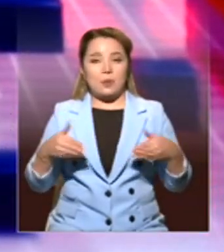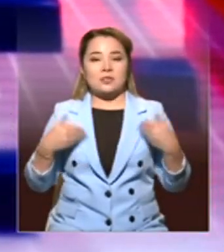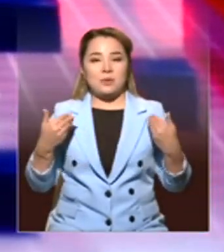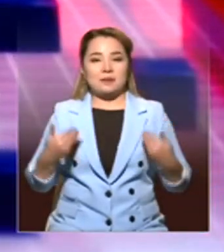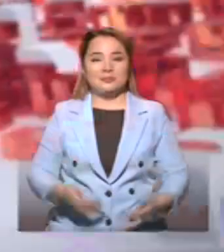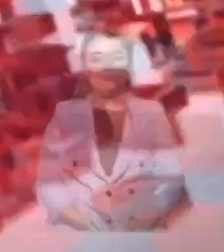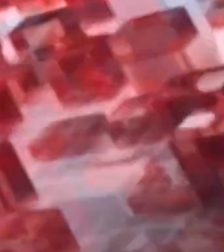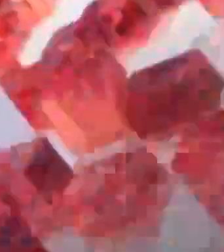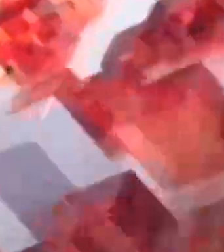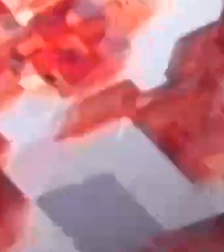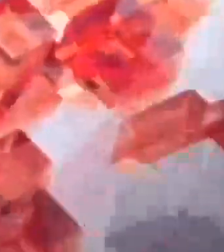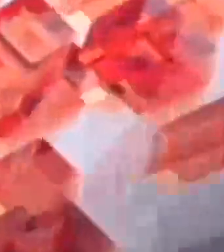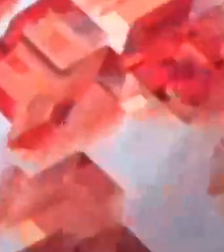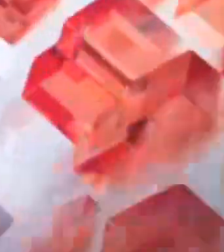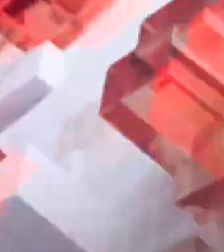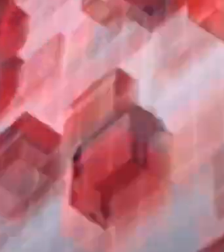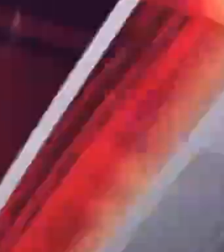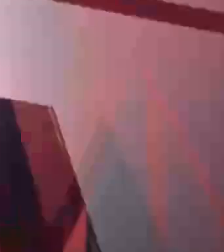Алейкум.